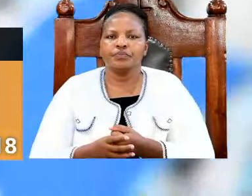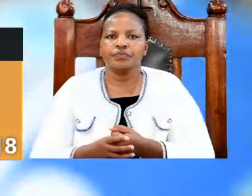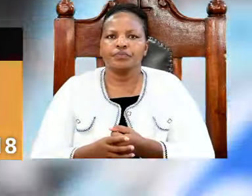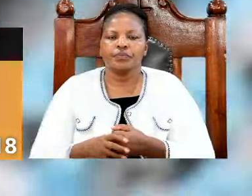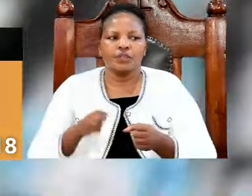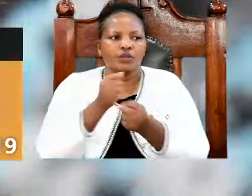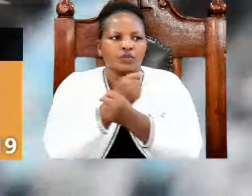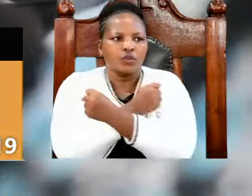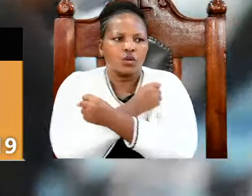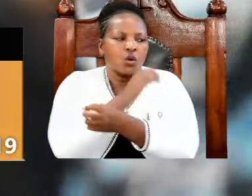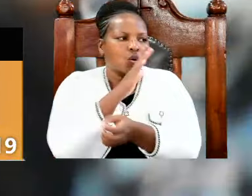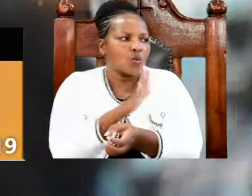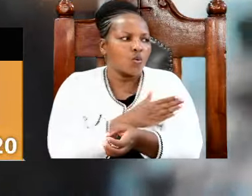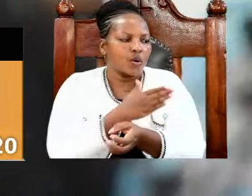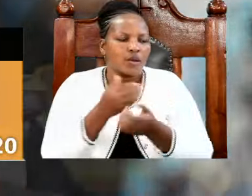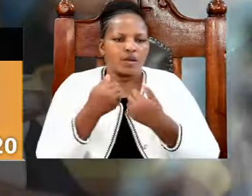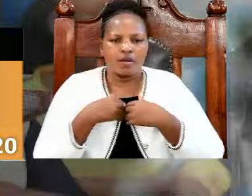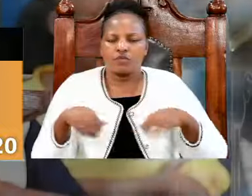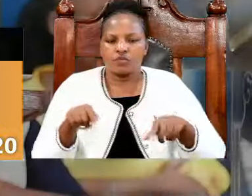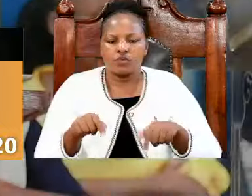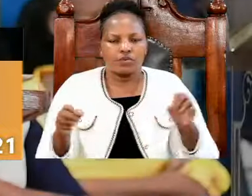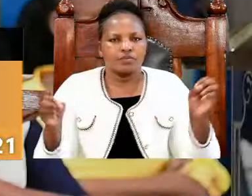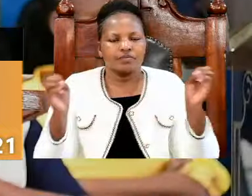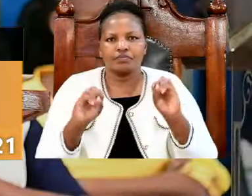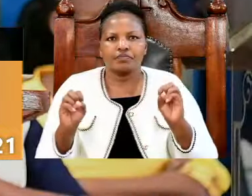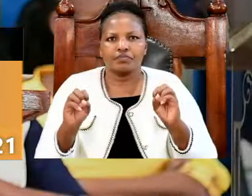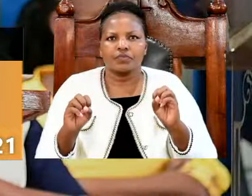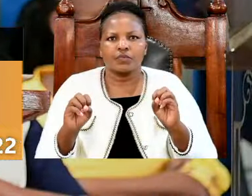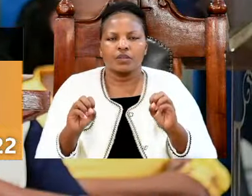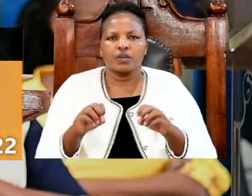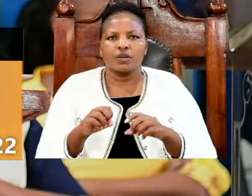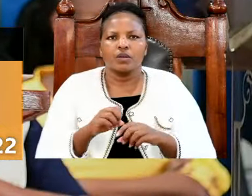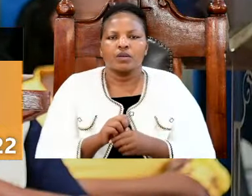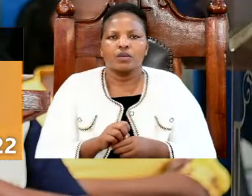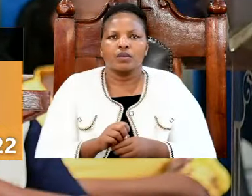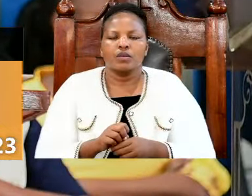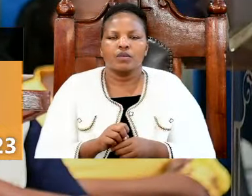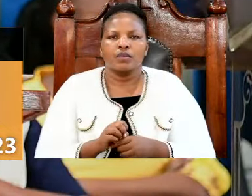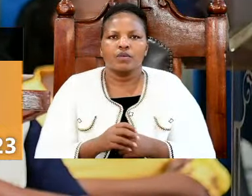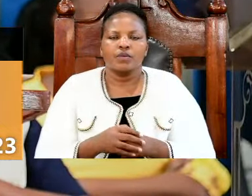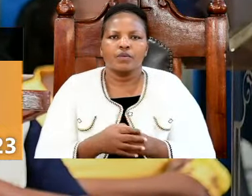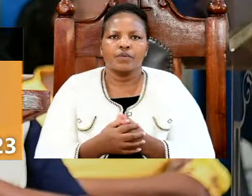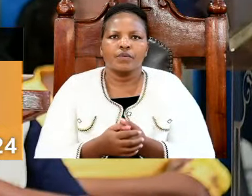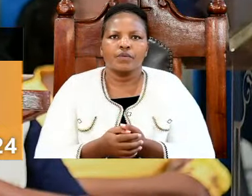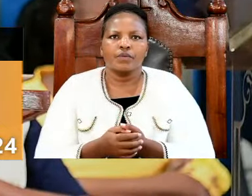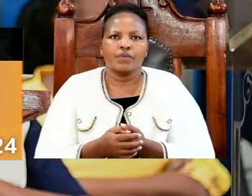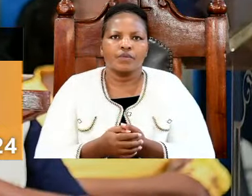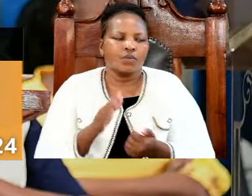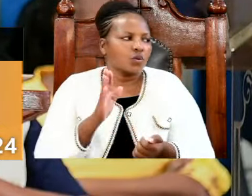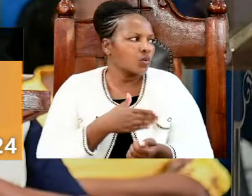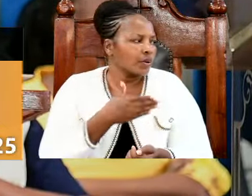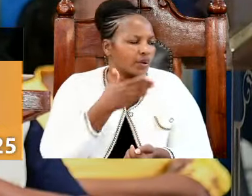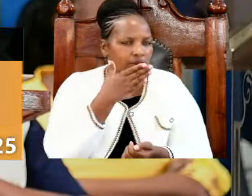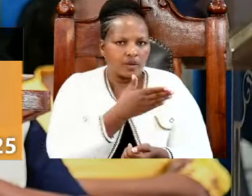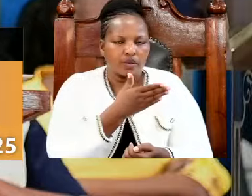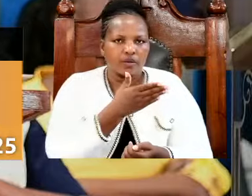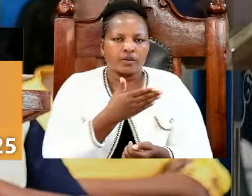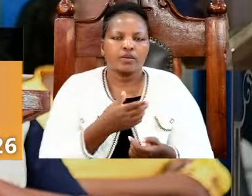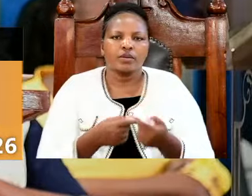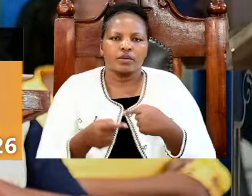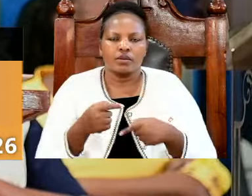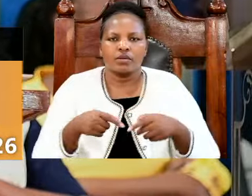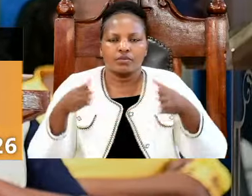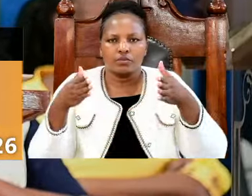Upendo Kwaya hawako na sisi, wameenda pande ya Gatudu na diposa kwaya yetu wakasimama katika